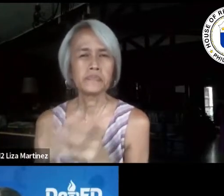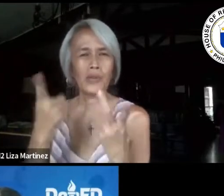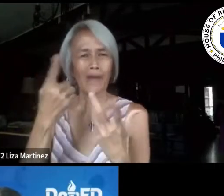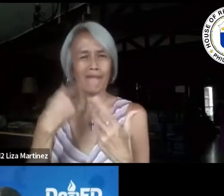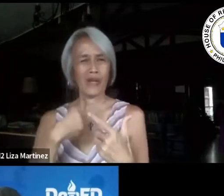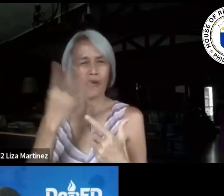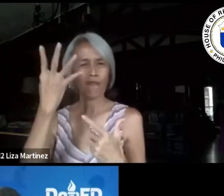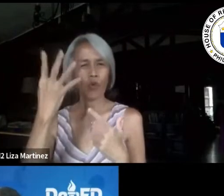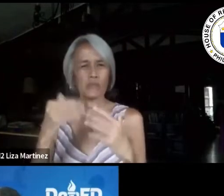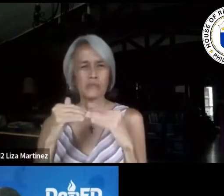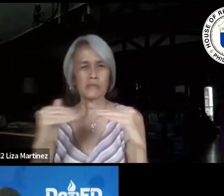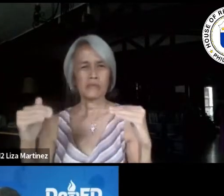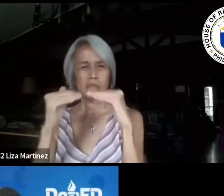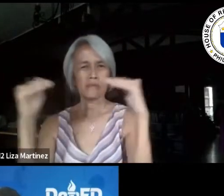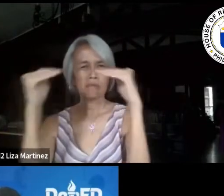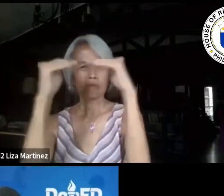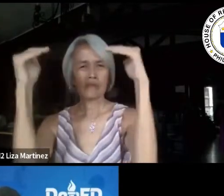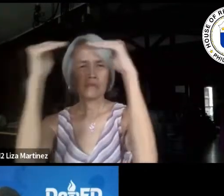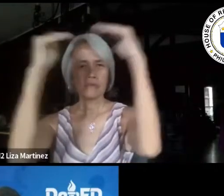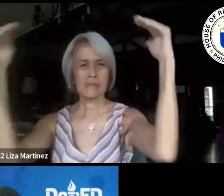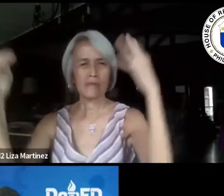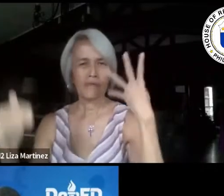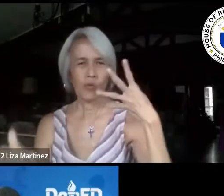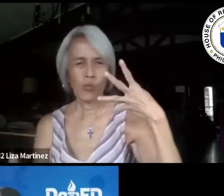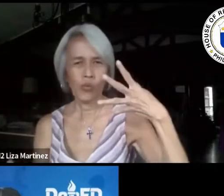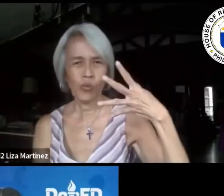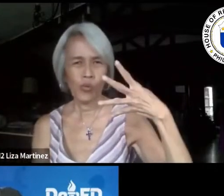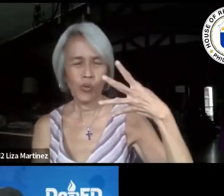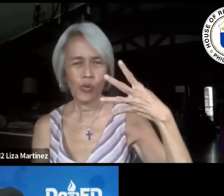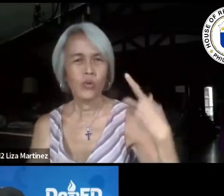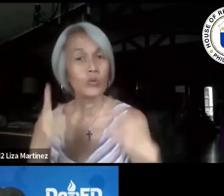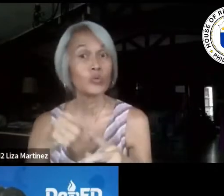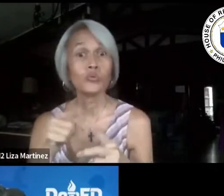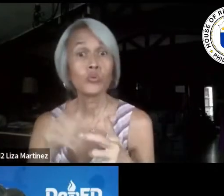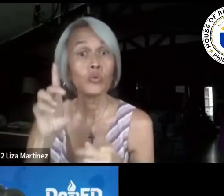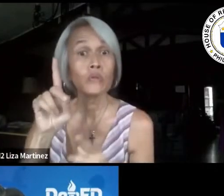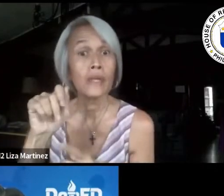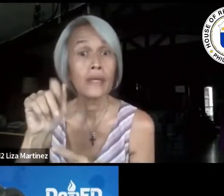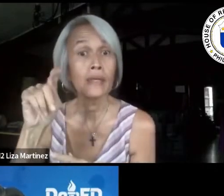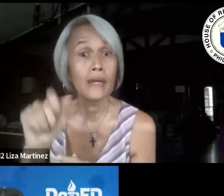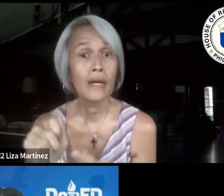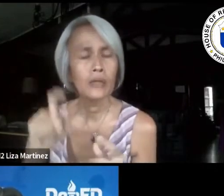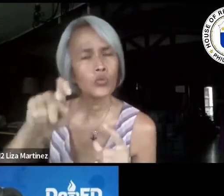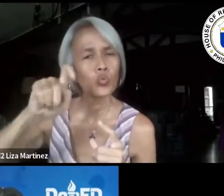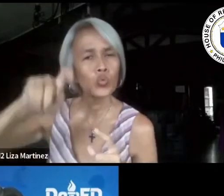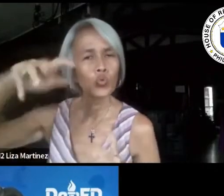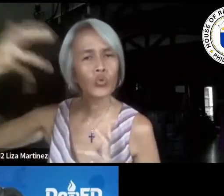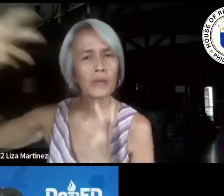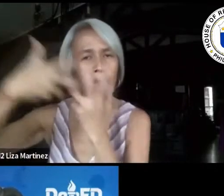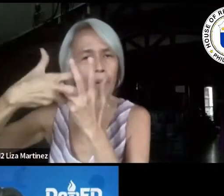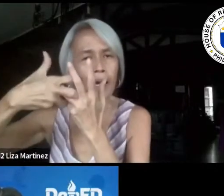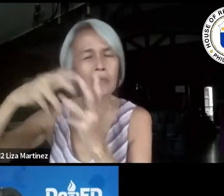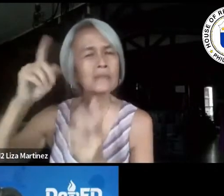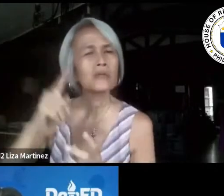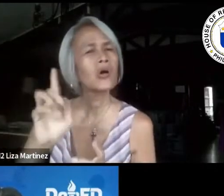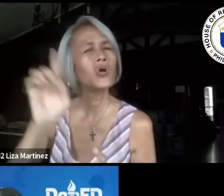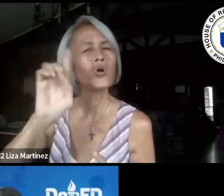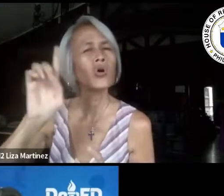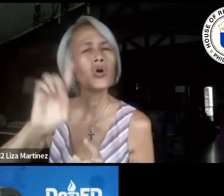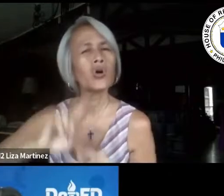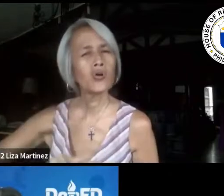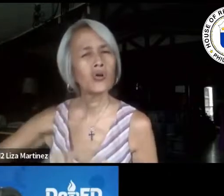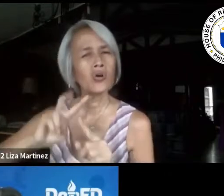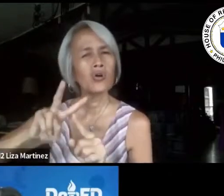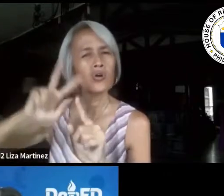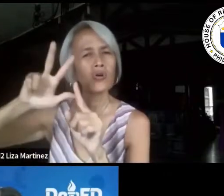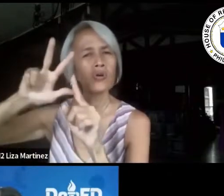dapat yung ibigay sa atin, Mr. Chair, na data ay nakabase doon sa batas ng apat na level doon sa hinihingi doon